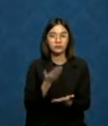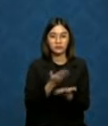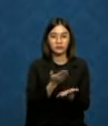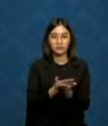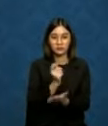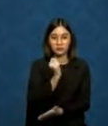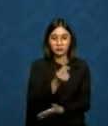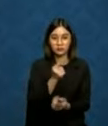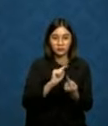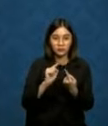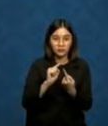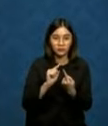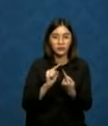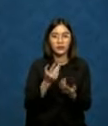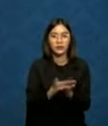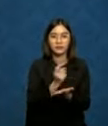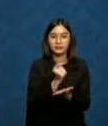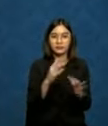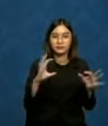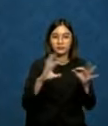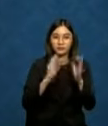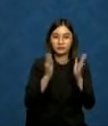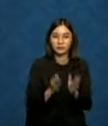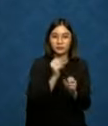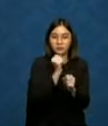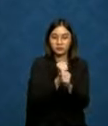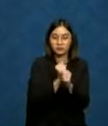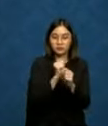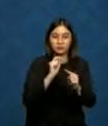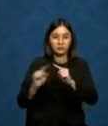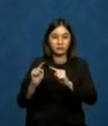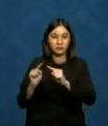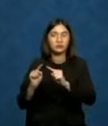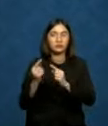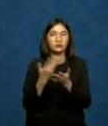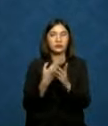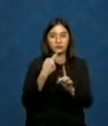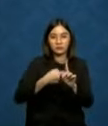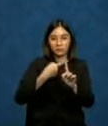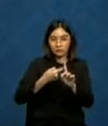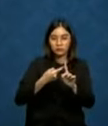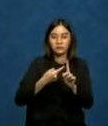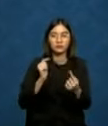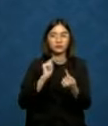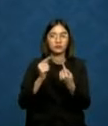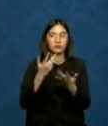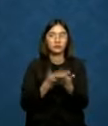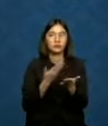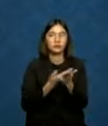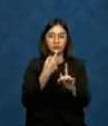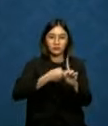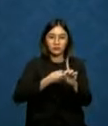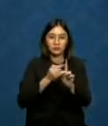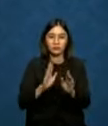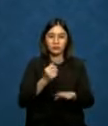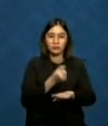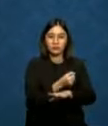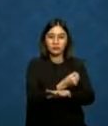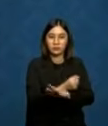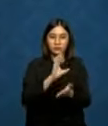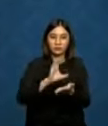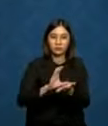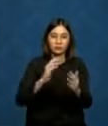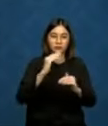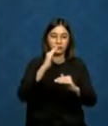ใช้จ่ายในการในค่าใช้จ่ายเกี่ยวกับบุคลากรนี้ก็คือเป็นค่าใช้จ่ายในเป็นเงินเดือนของลูกจ้างกองทุน